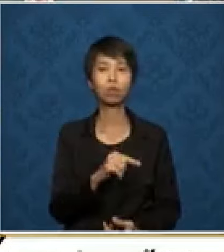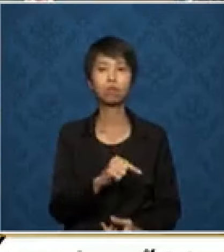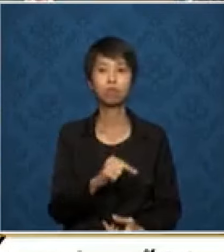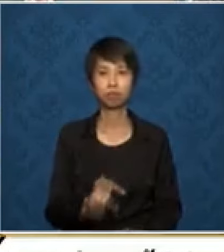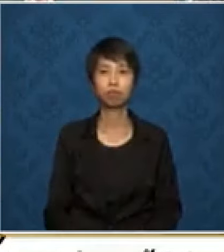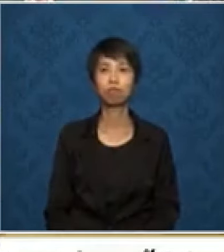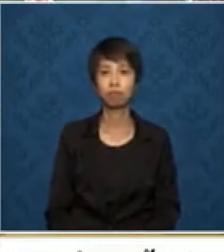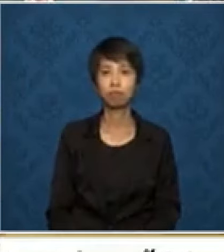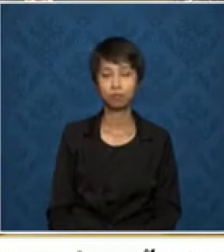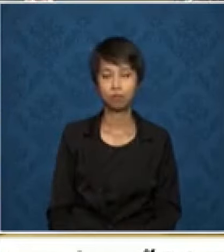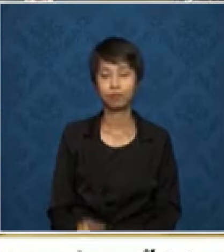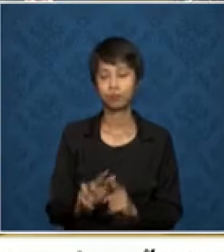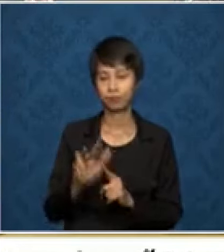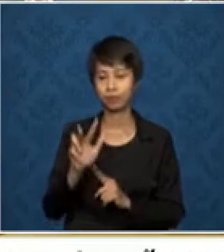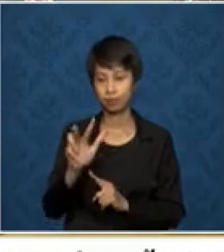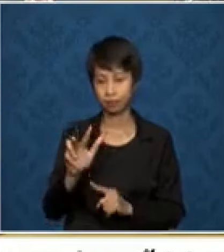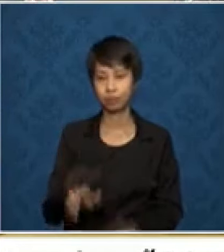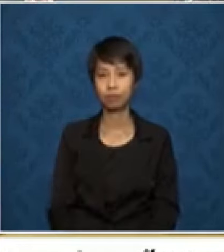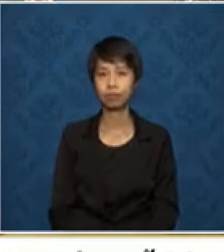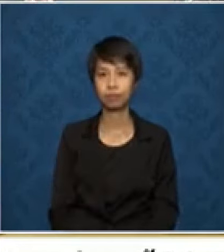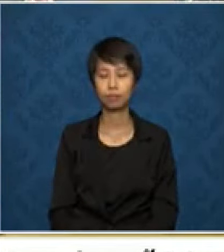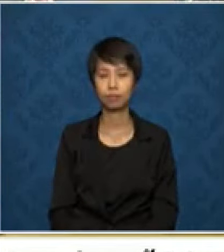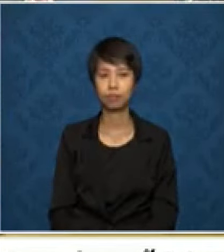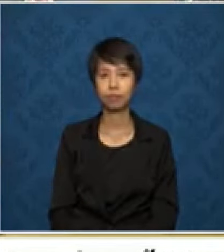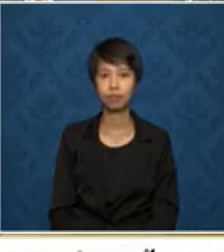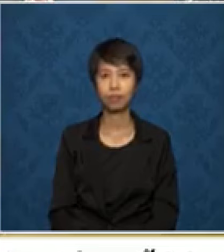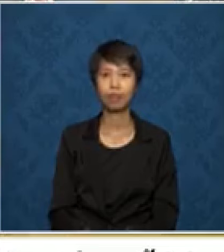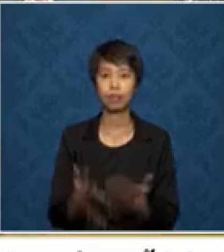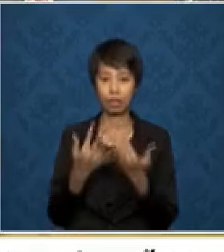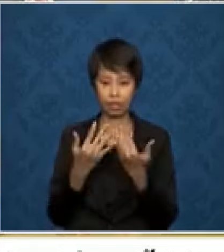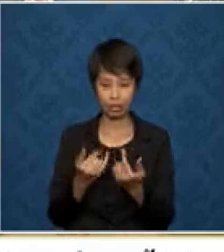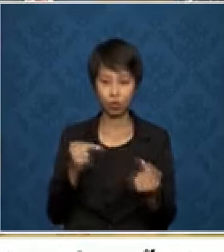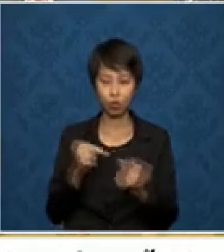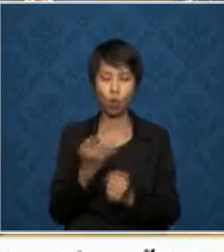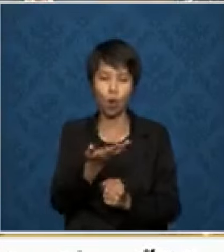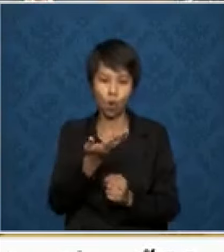ใหม่ข้อ 3ครับเรื่องการนิรโทษกรรม